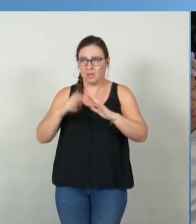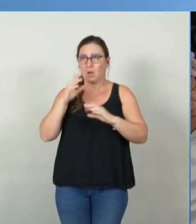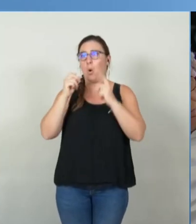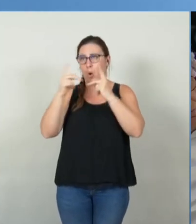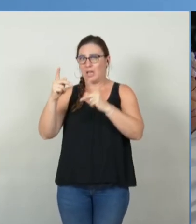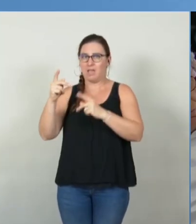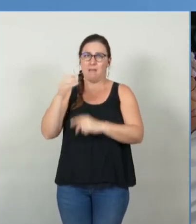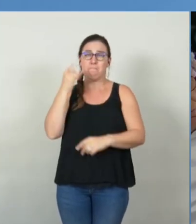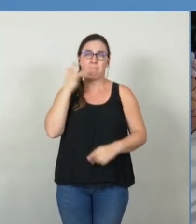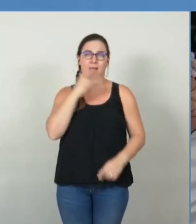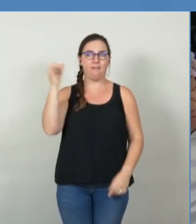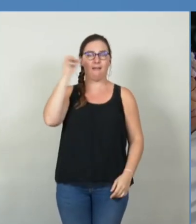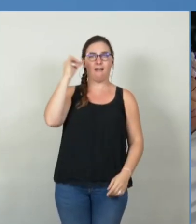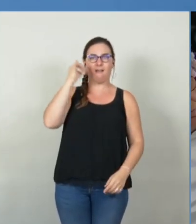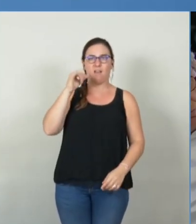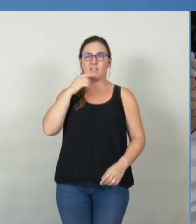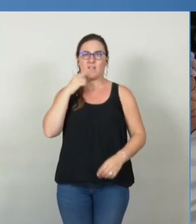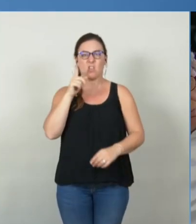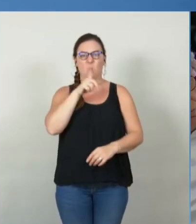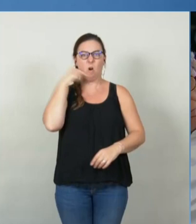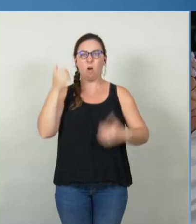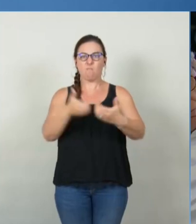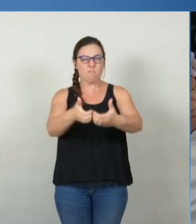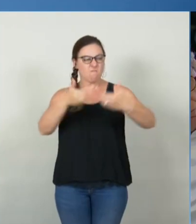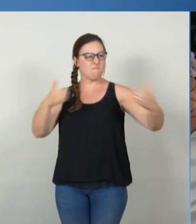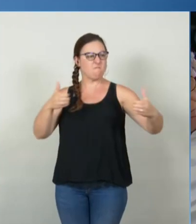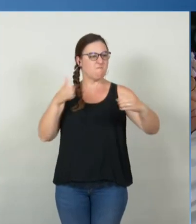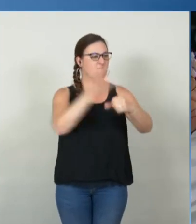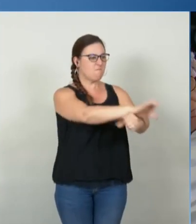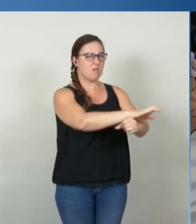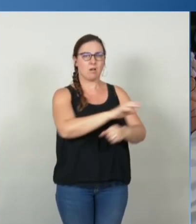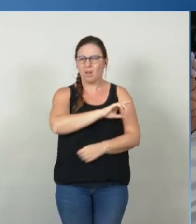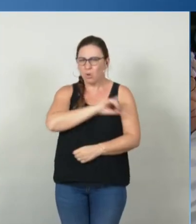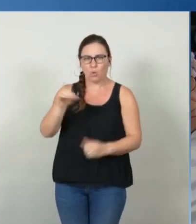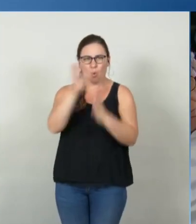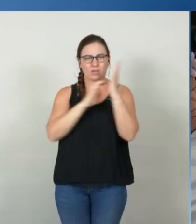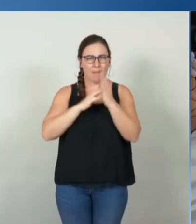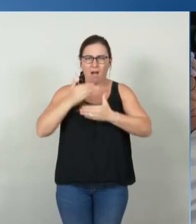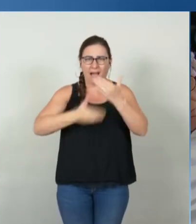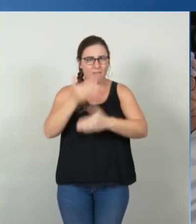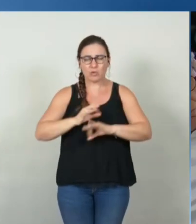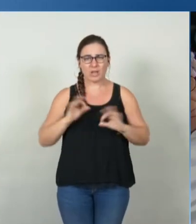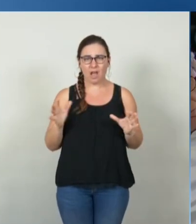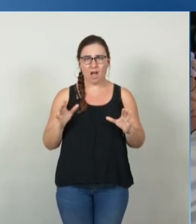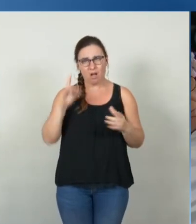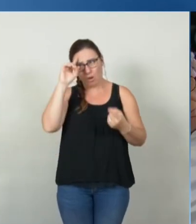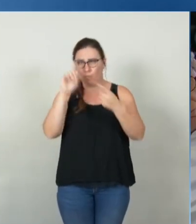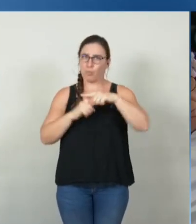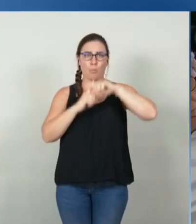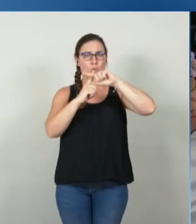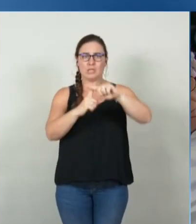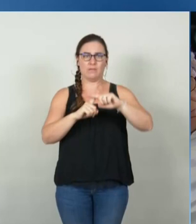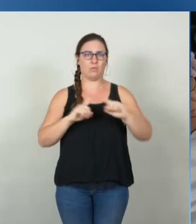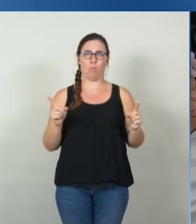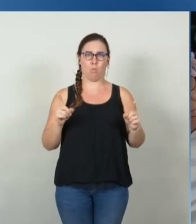jeu pervers dose racisme des hommes non cette délibération ne fait pas avancer les choses dans le bon sens elle